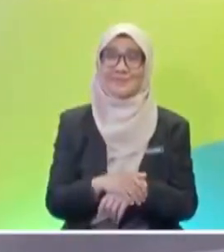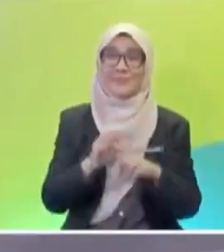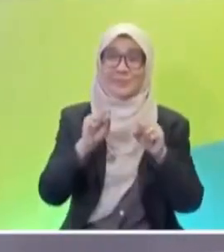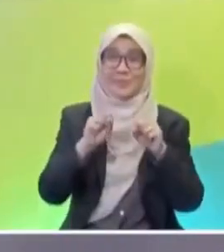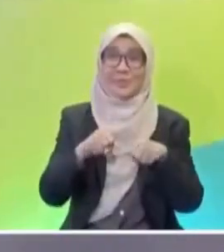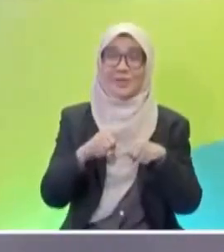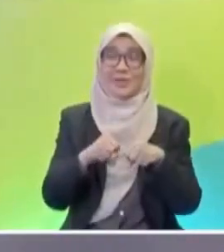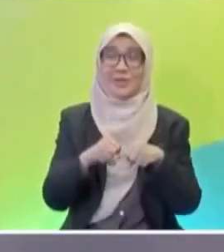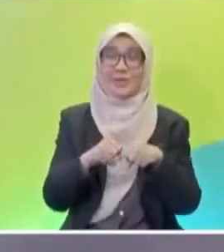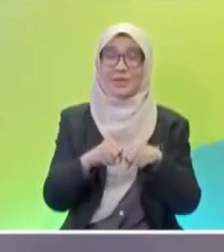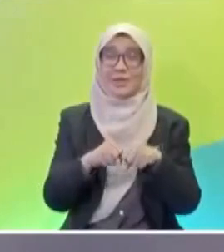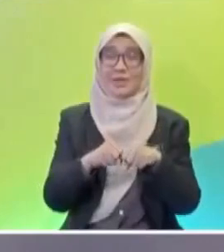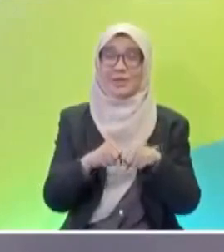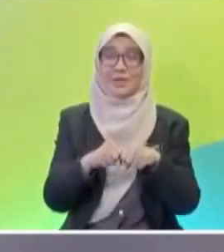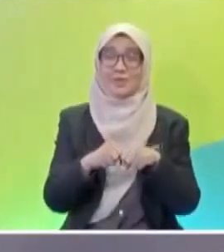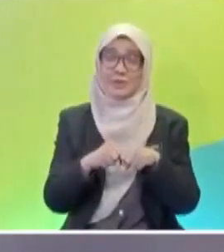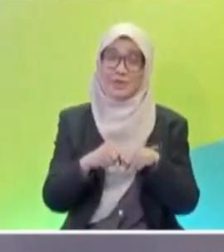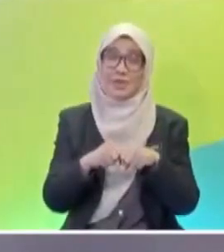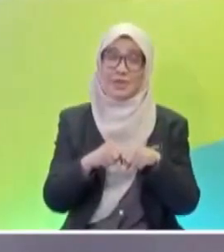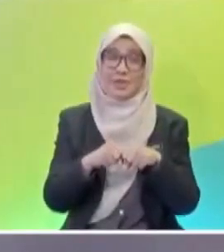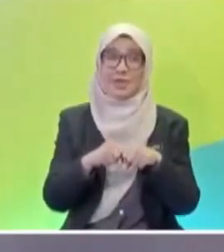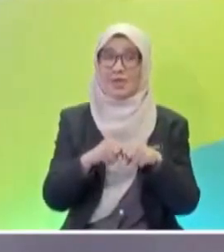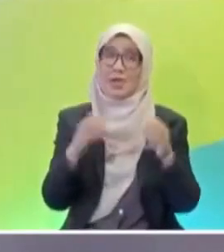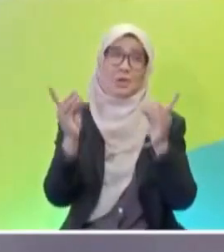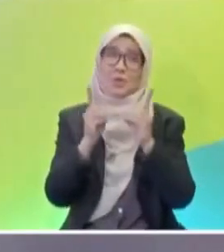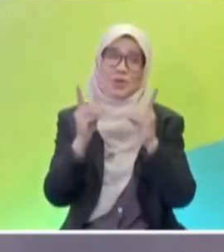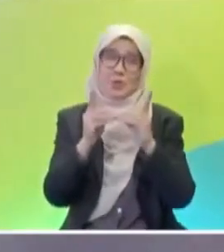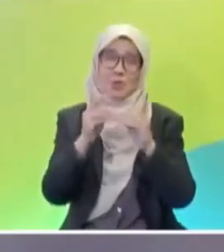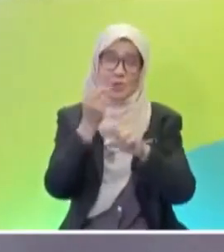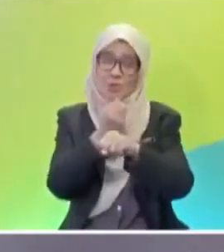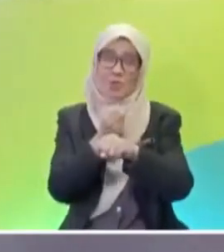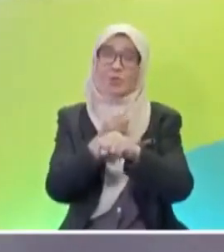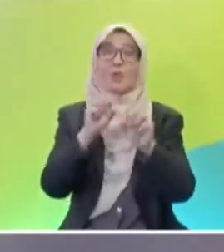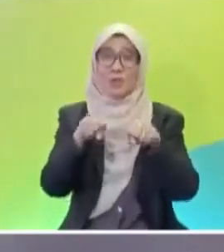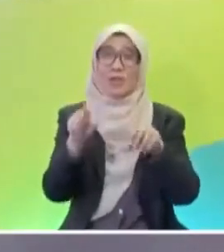kita nampak cuci begitu masuk